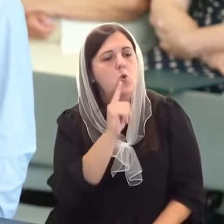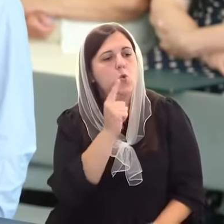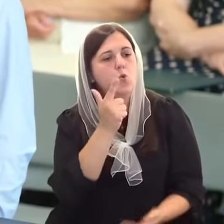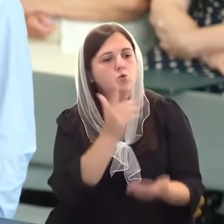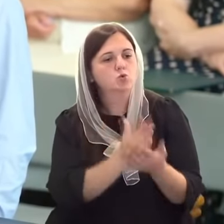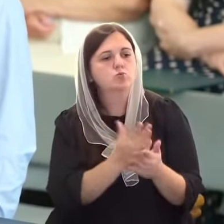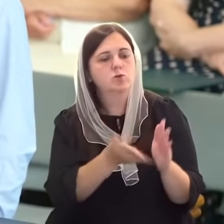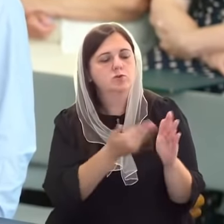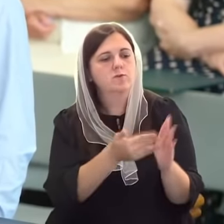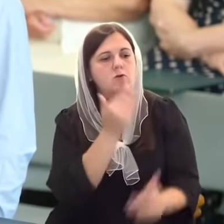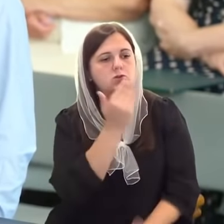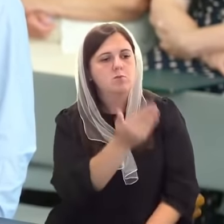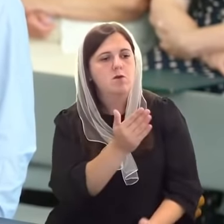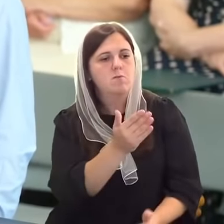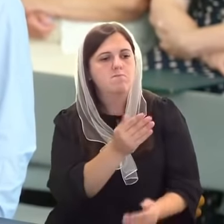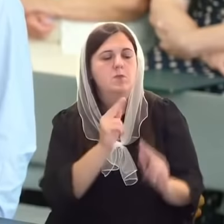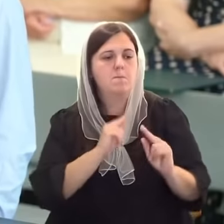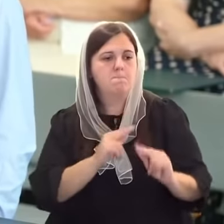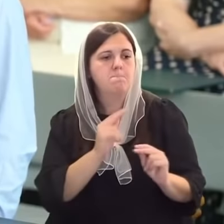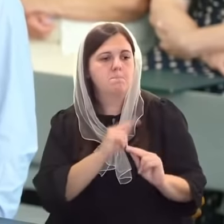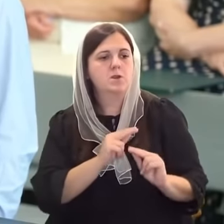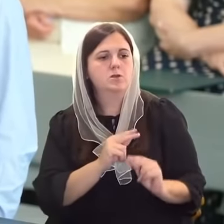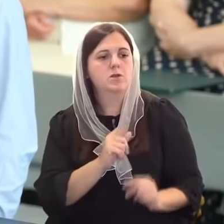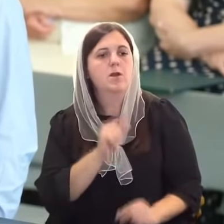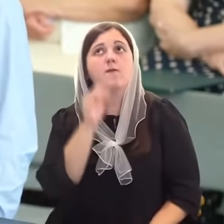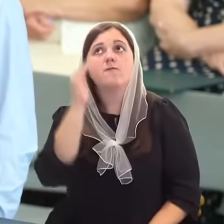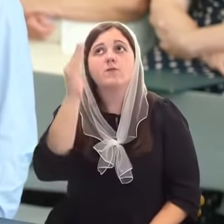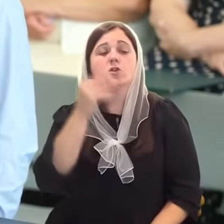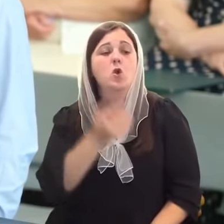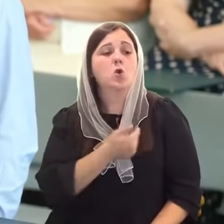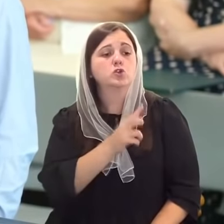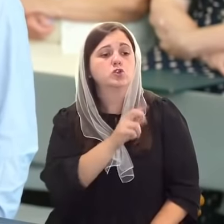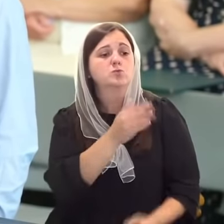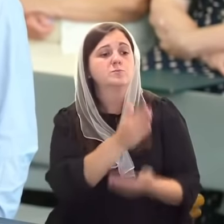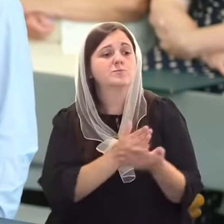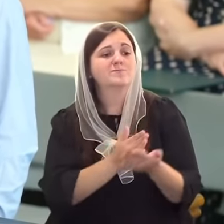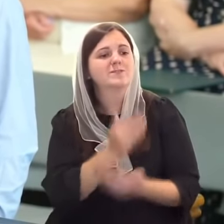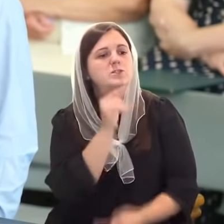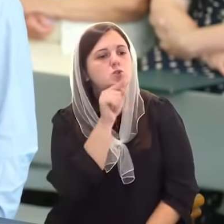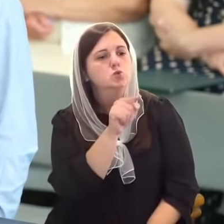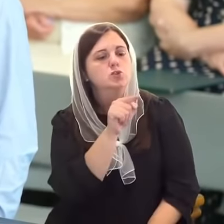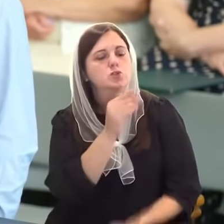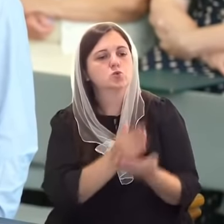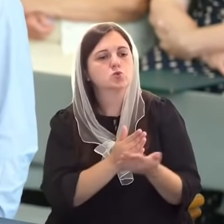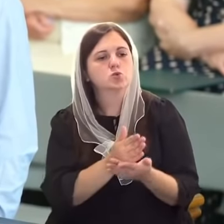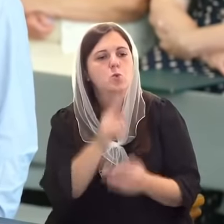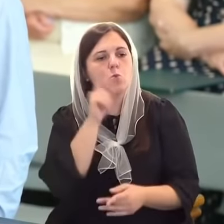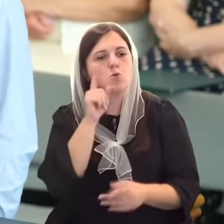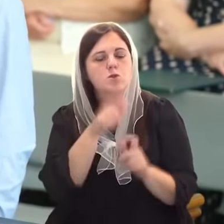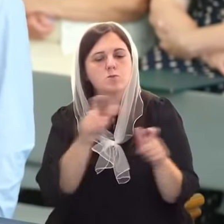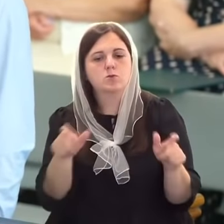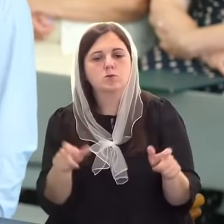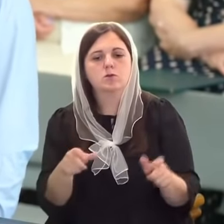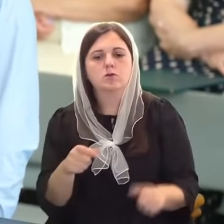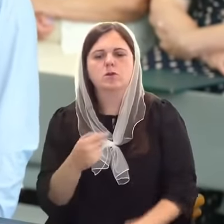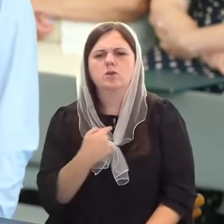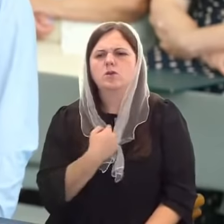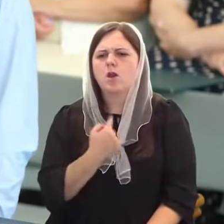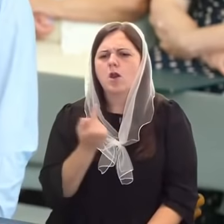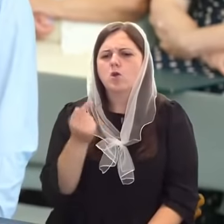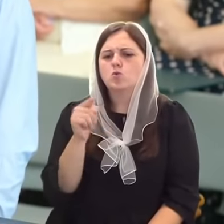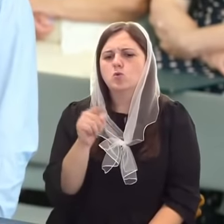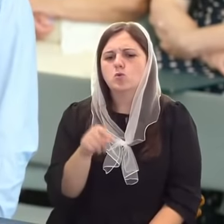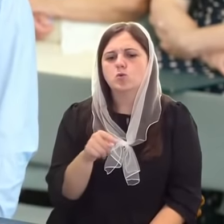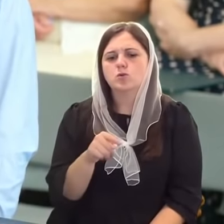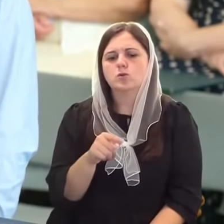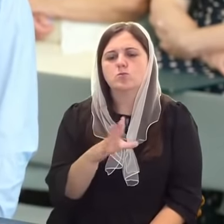тебя на труд. Он хочет, чтобы ты служил молодым людям. Друзья, я тогда был в